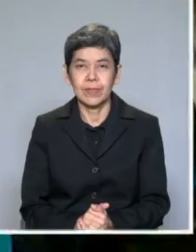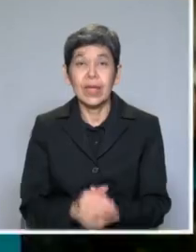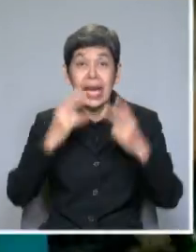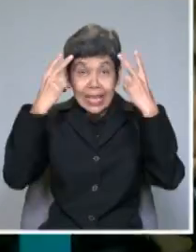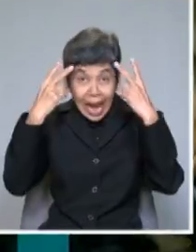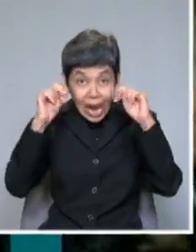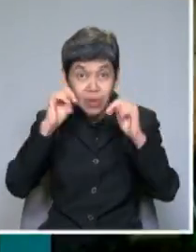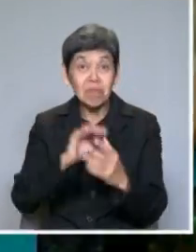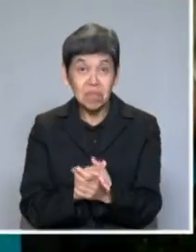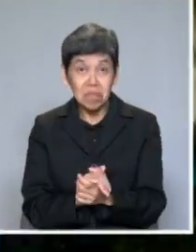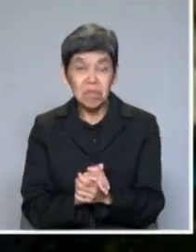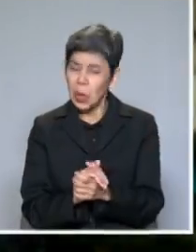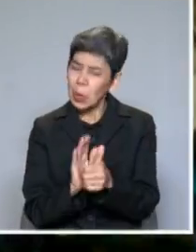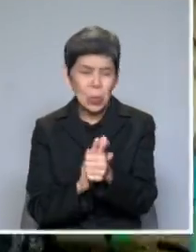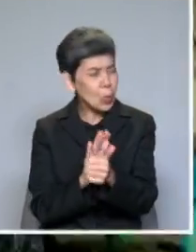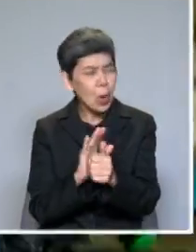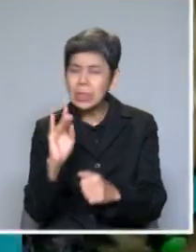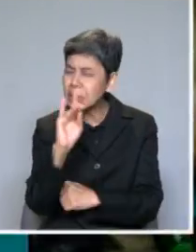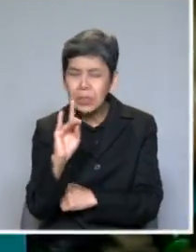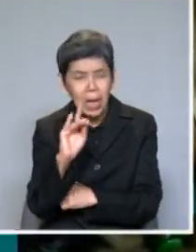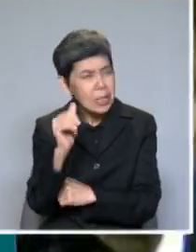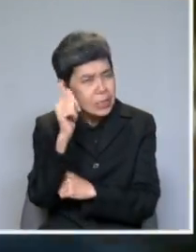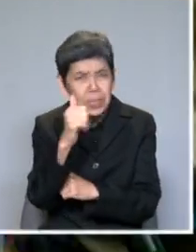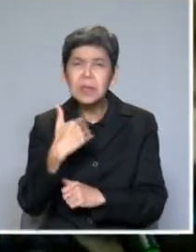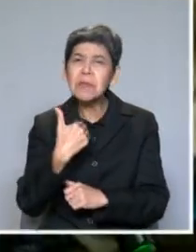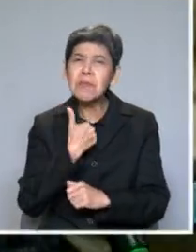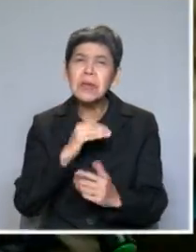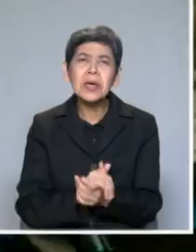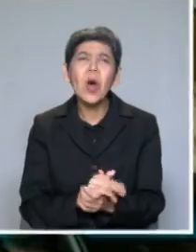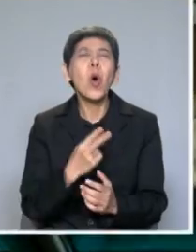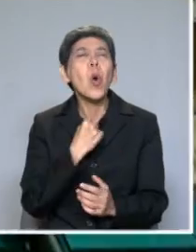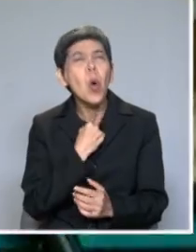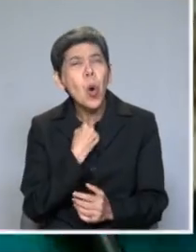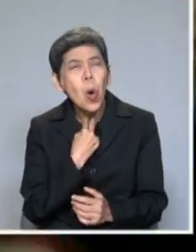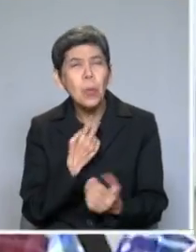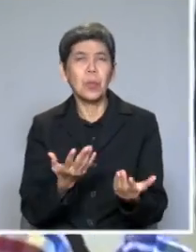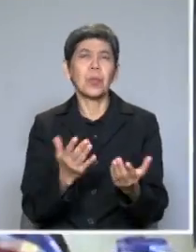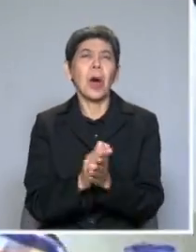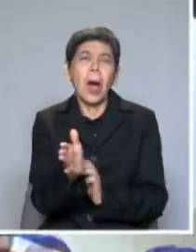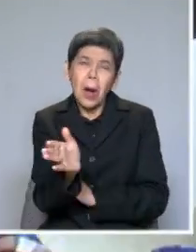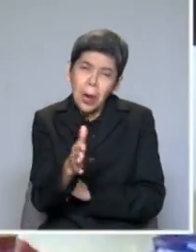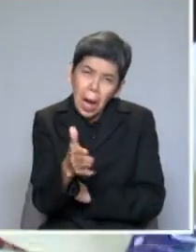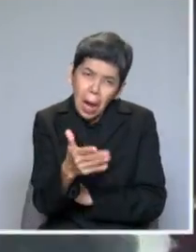นายกรัฐมนตรีที่มีเมตตาต่อสัตว์ทุกชนิดไม่ว่าจะเป็นกบปลา